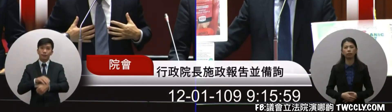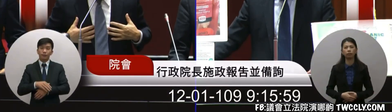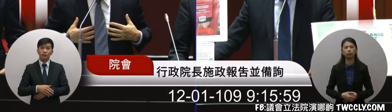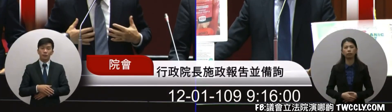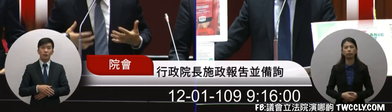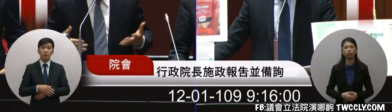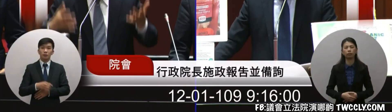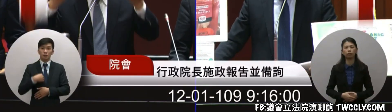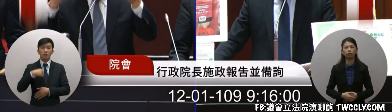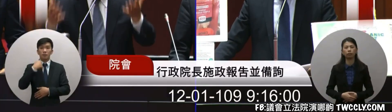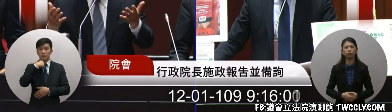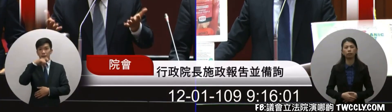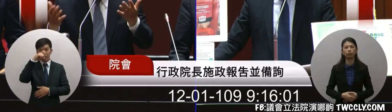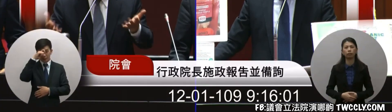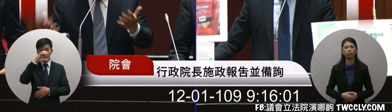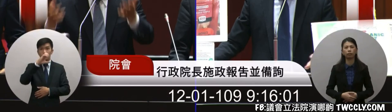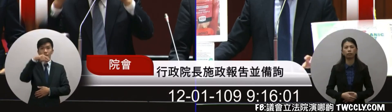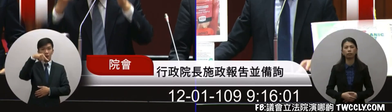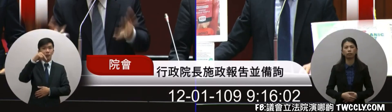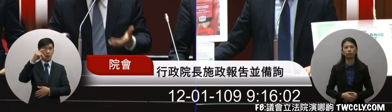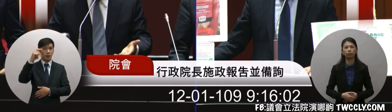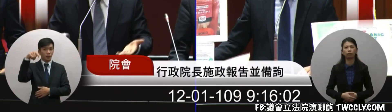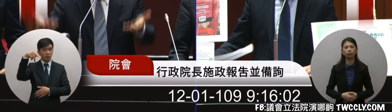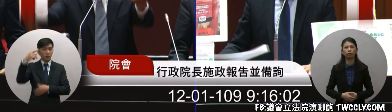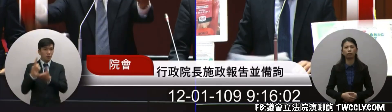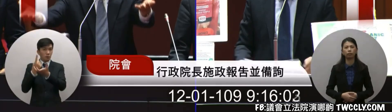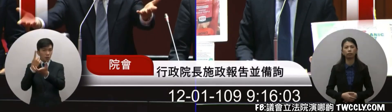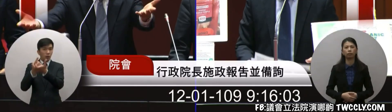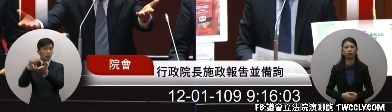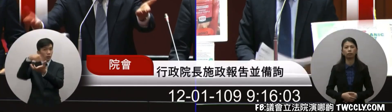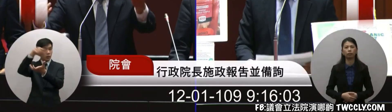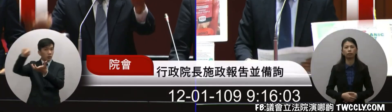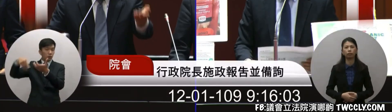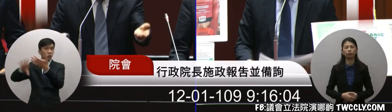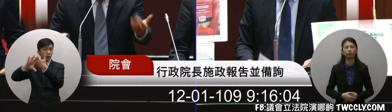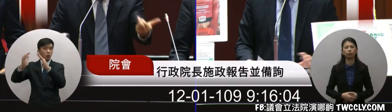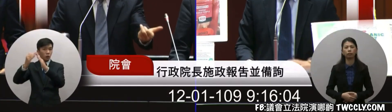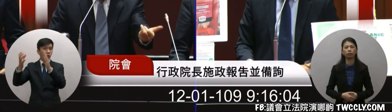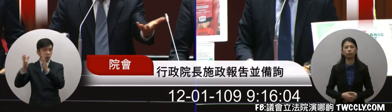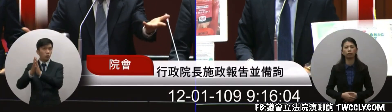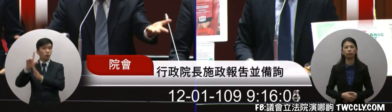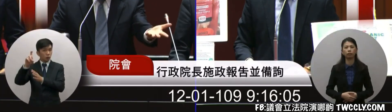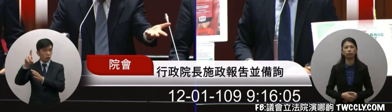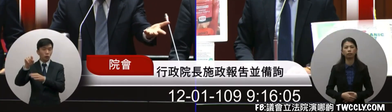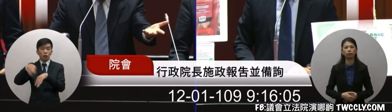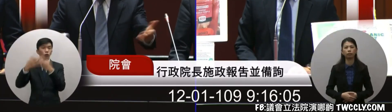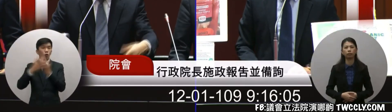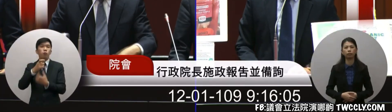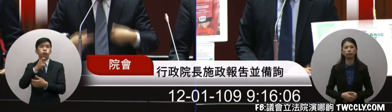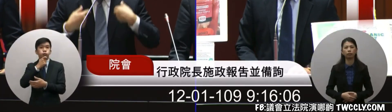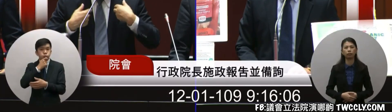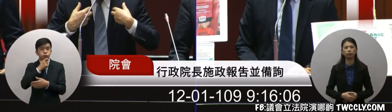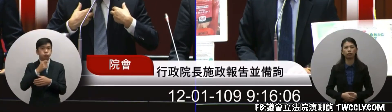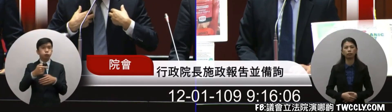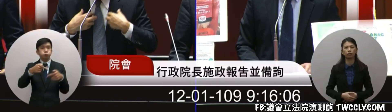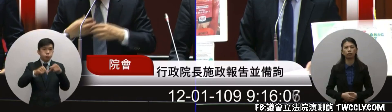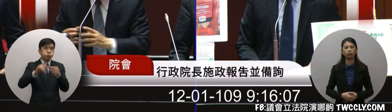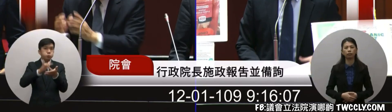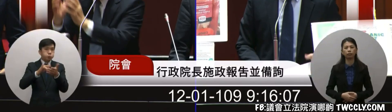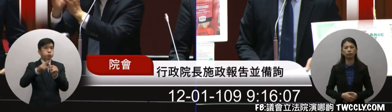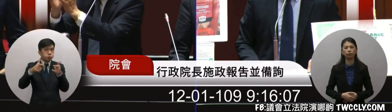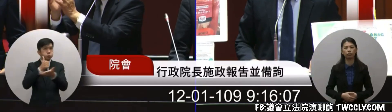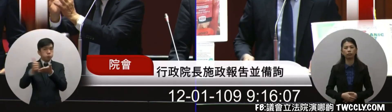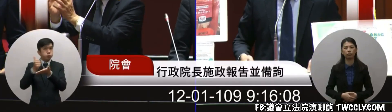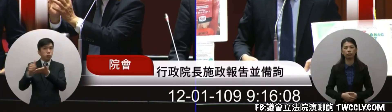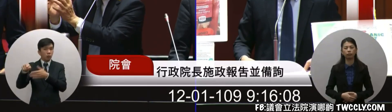入 CPTPP 的11个国家也都接受美猪美牛有莱克多巴胺，所以 其实 台湾